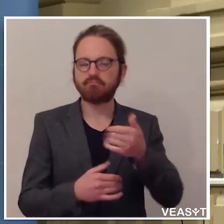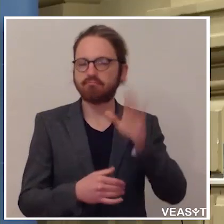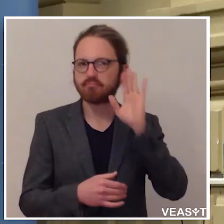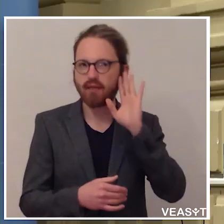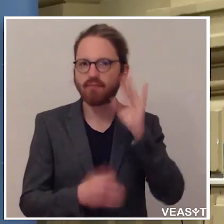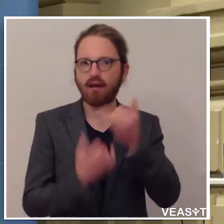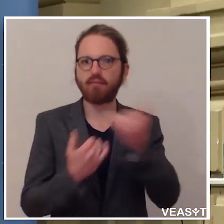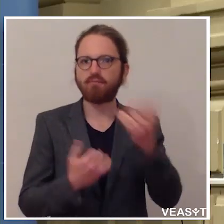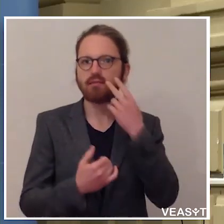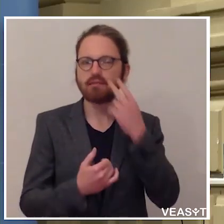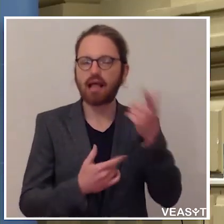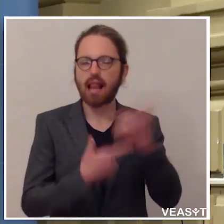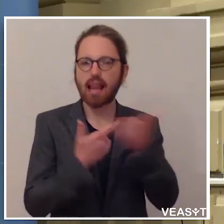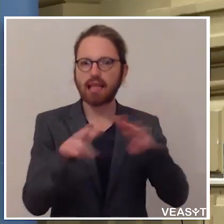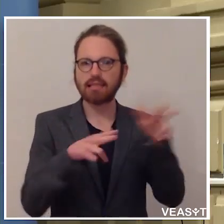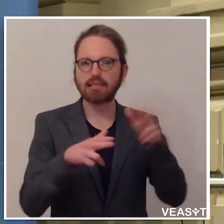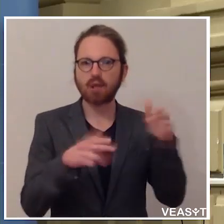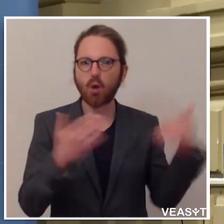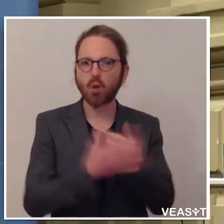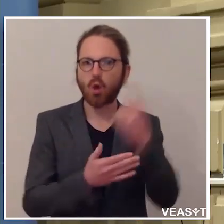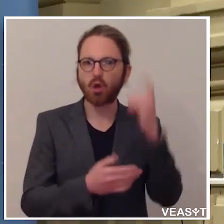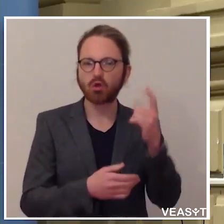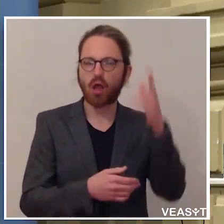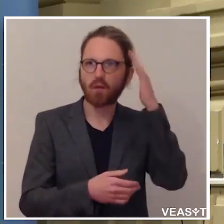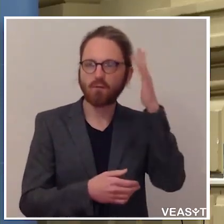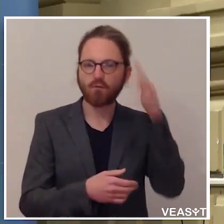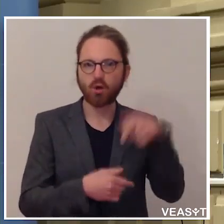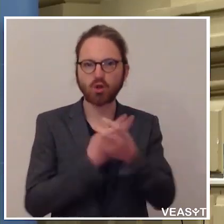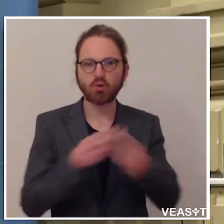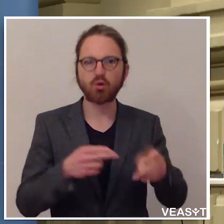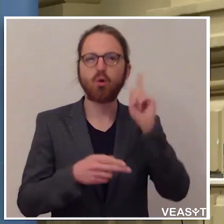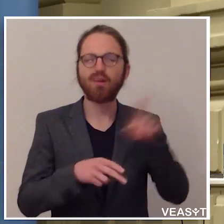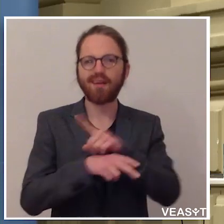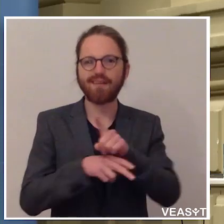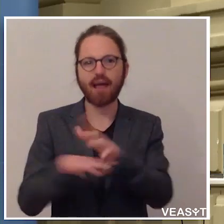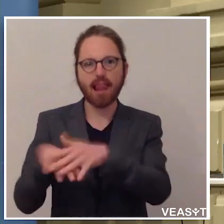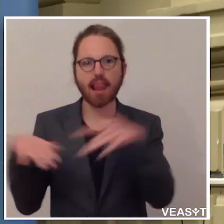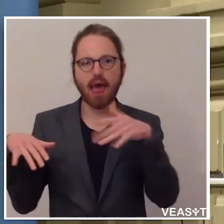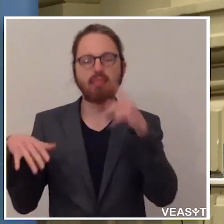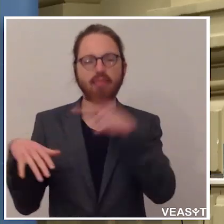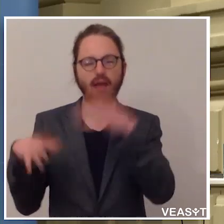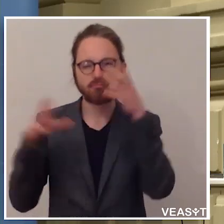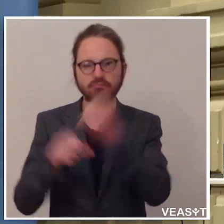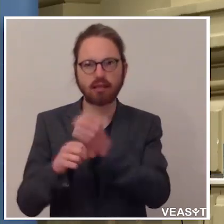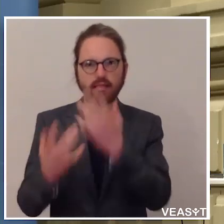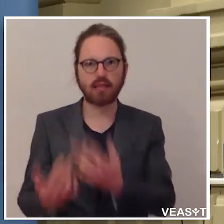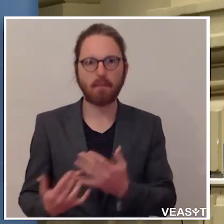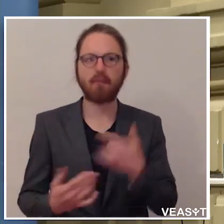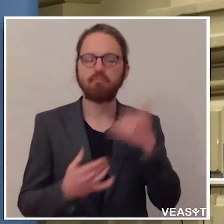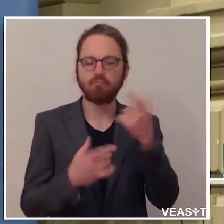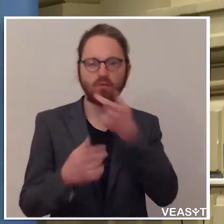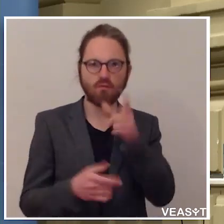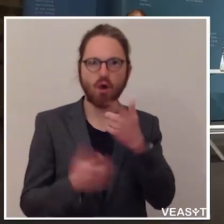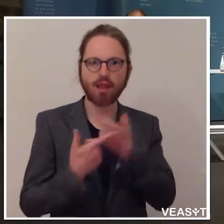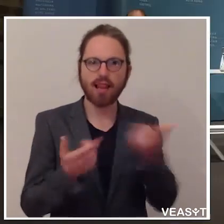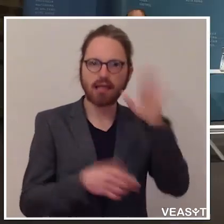wie sich die Landesregierung diesen Neustart in Südtirol vorstellt und wann der Landtag sich damit befassen wird. Das Wort nun an Landeshauptmann Arno